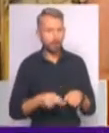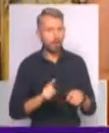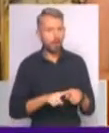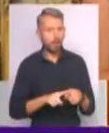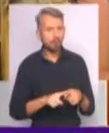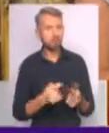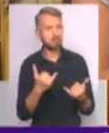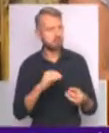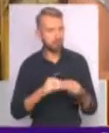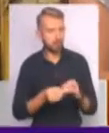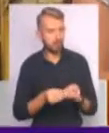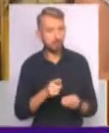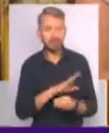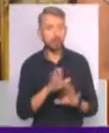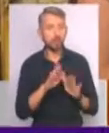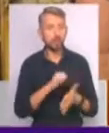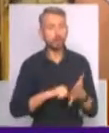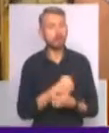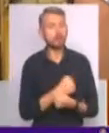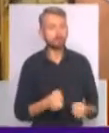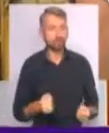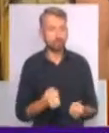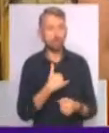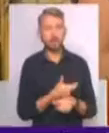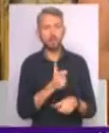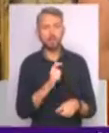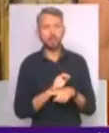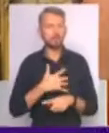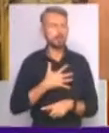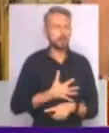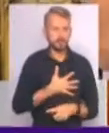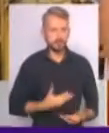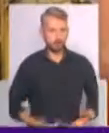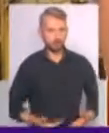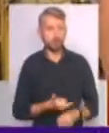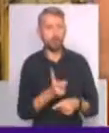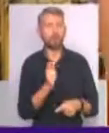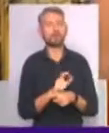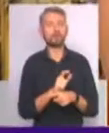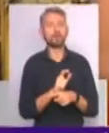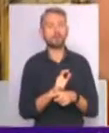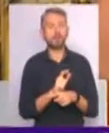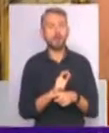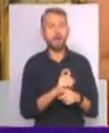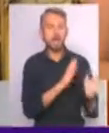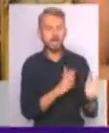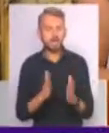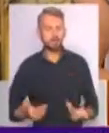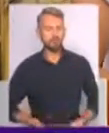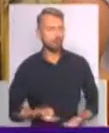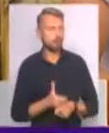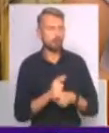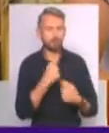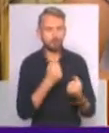общем-то, бич. И почему? Это не только из-за ожирения. У нас очень стрессовая жизнь, очень ритм жизни очень